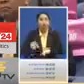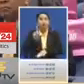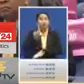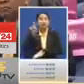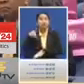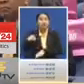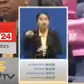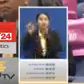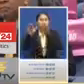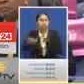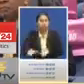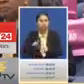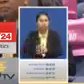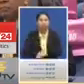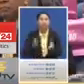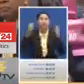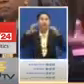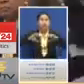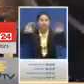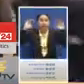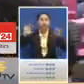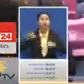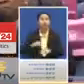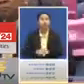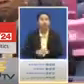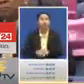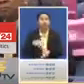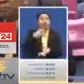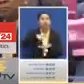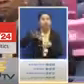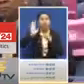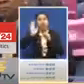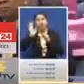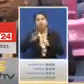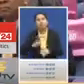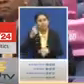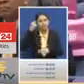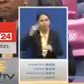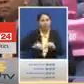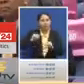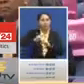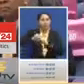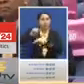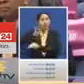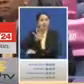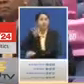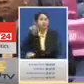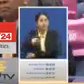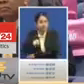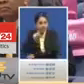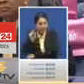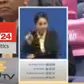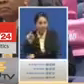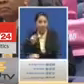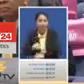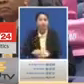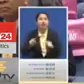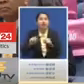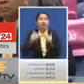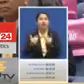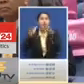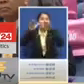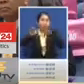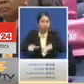ไปแถลงผลงานนโยบายรัฐบาลชุดนี้เนี่ยท่านบอกว่าจะเติบโตกี่เปอร์เซ็นต์ครับ 4% หรือเปล่าแต่พอประมาณการมาหลังลดลงอีกตัว